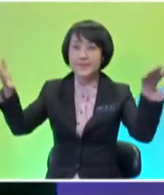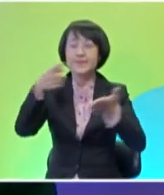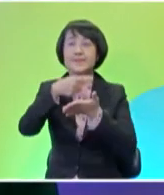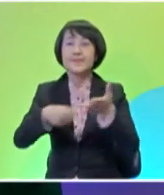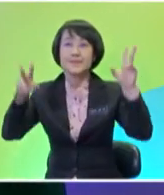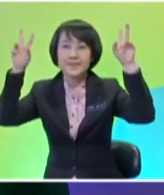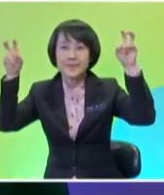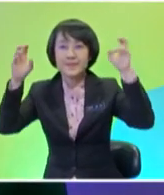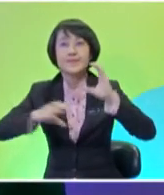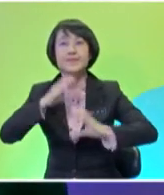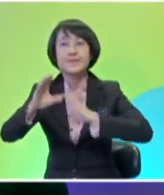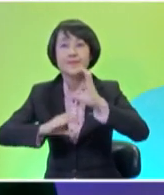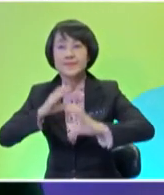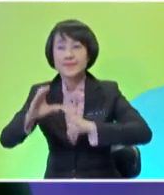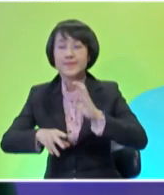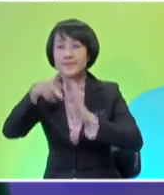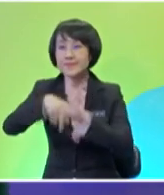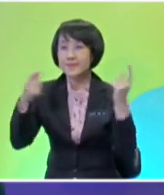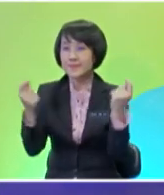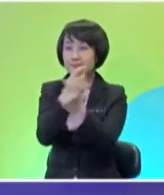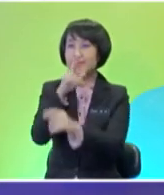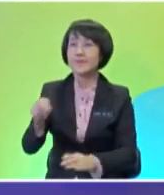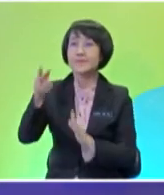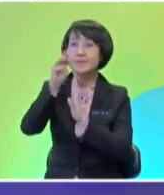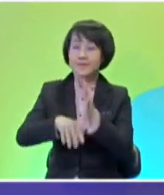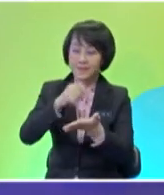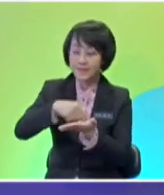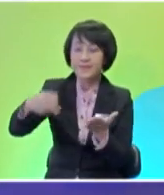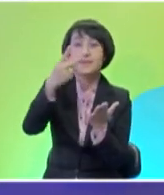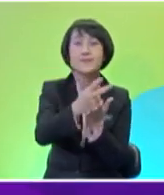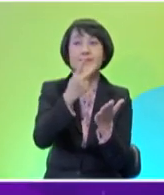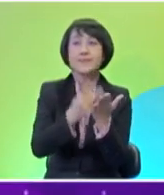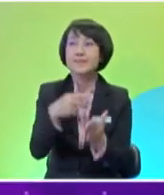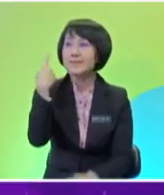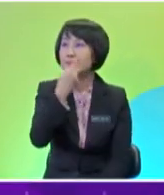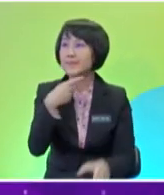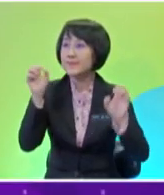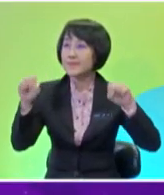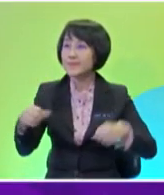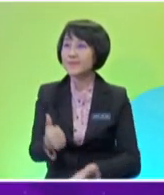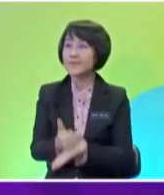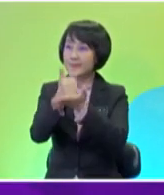cita-cita pertandingan menulis karangan siapa Boleh bantu angkat